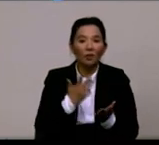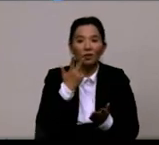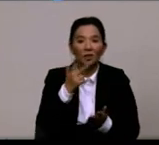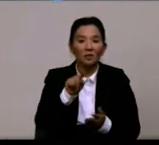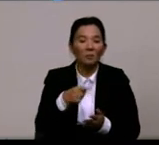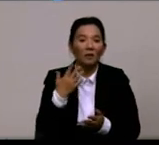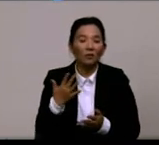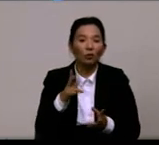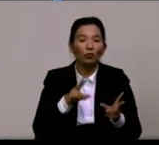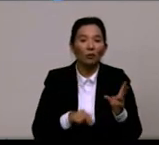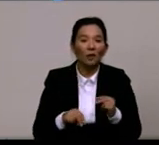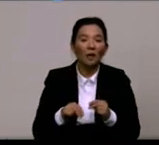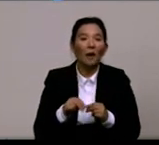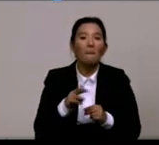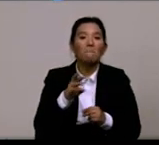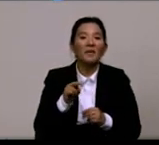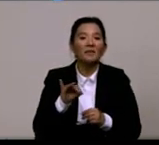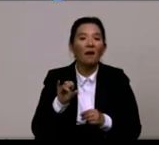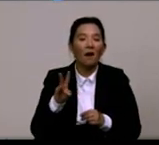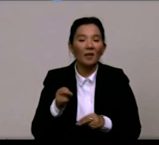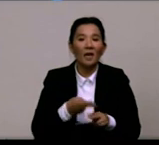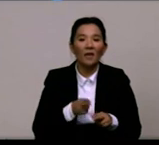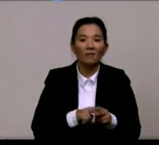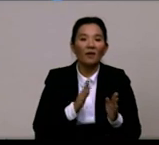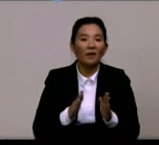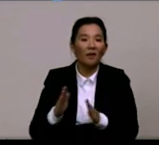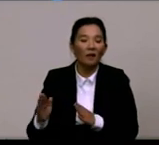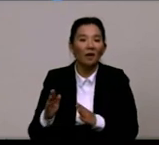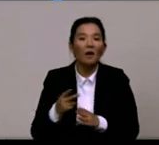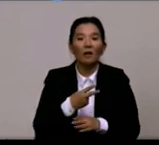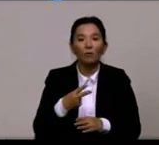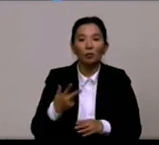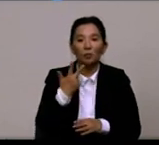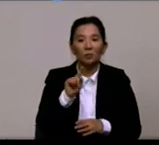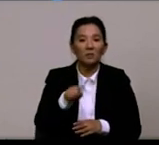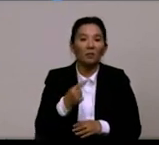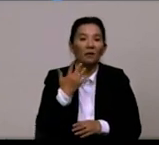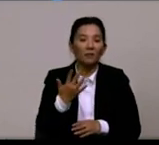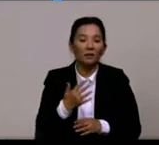3,5. Значит, медиана этого ряда равно 3,5.